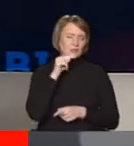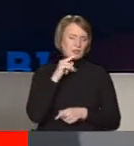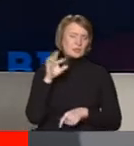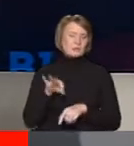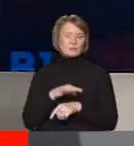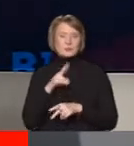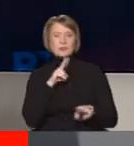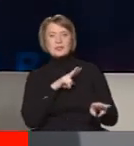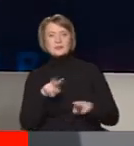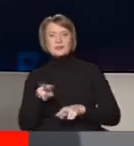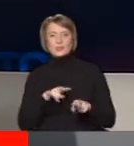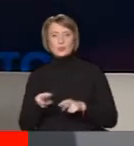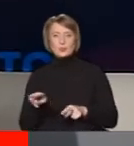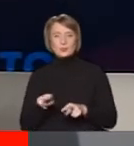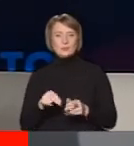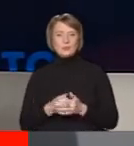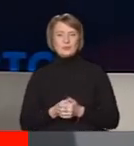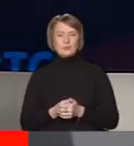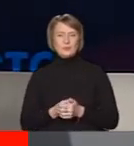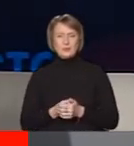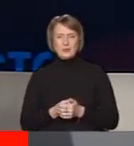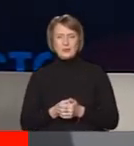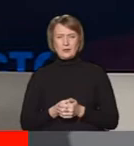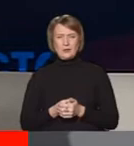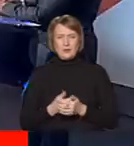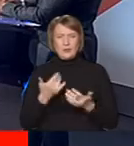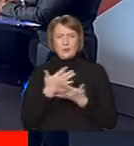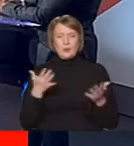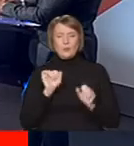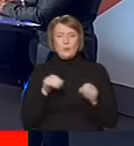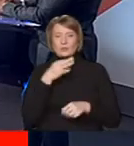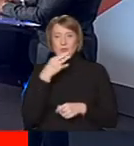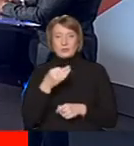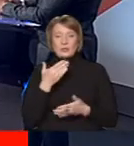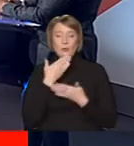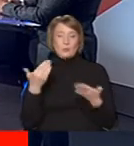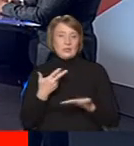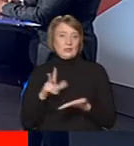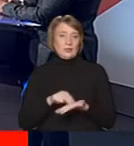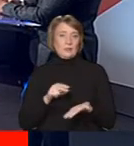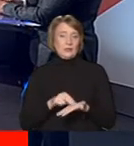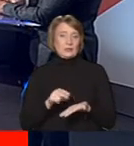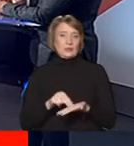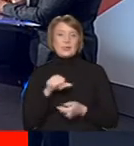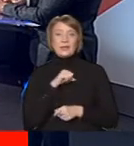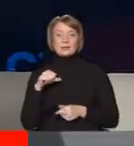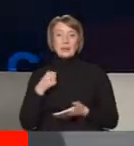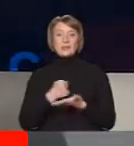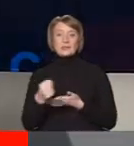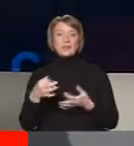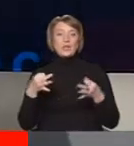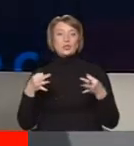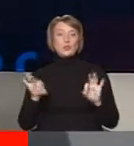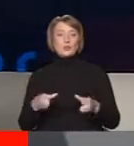слідкує за західноєвропейською політикою, за політикою Сполучених Штатів Америки, можу це сказати. От дамо останній приклад. Берні Сандерс, один з кандидатів від демократичної